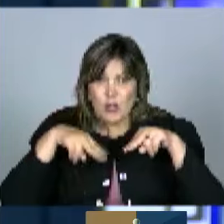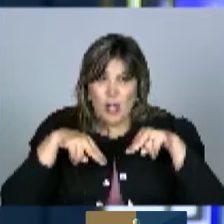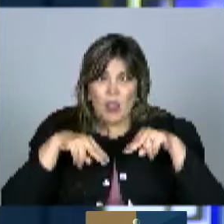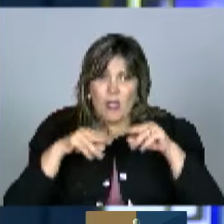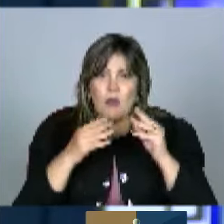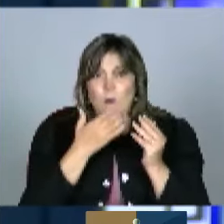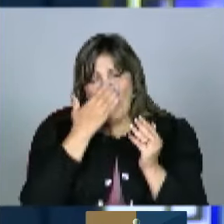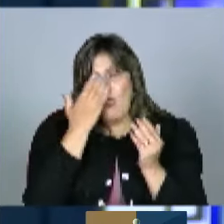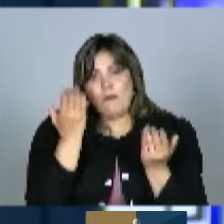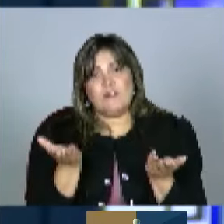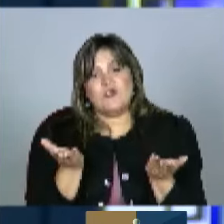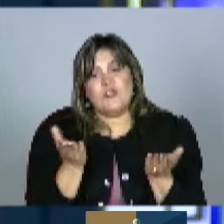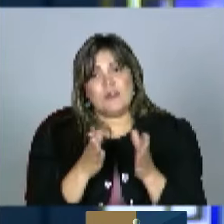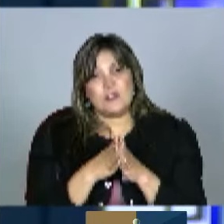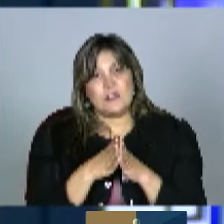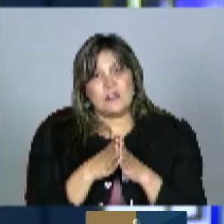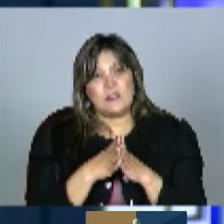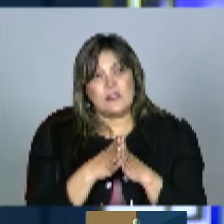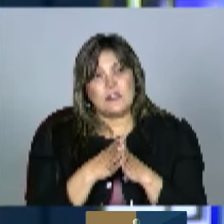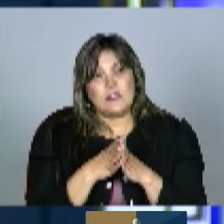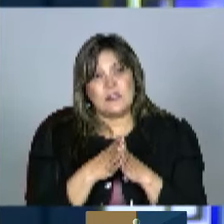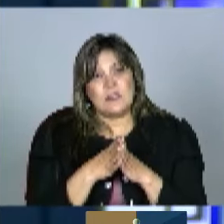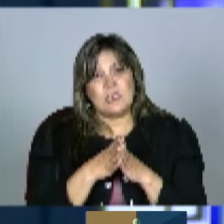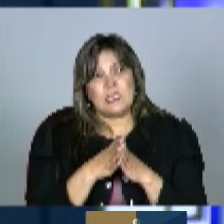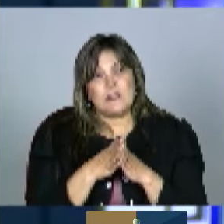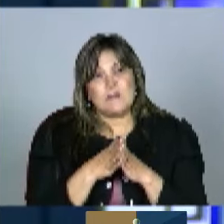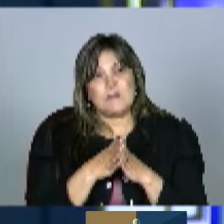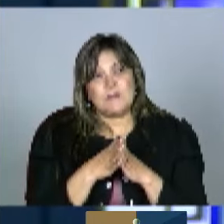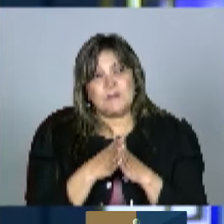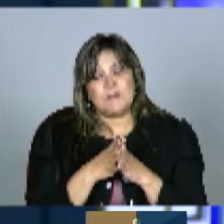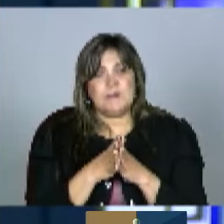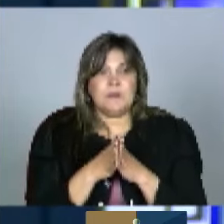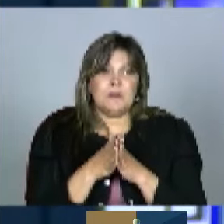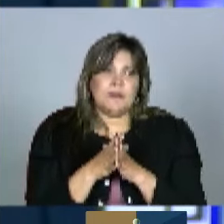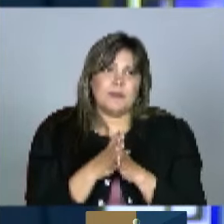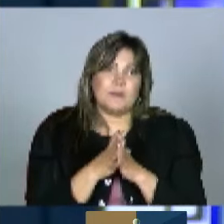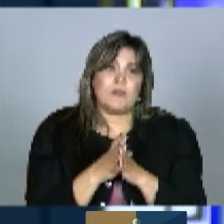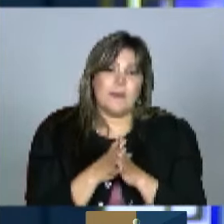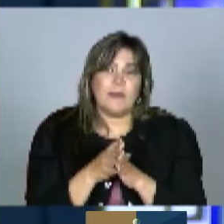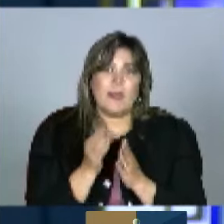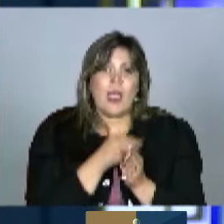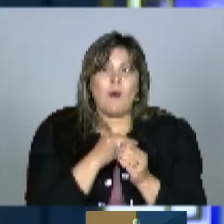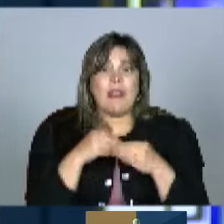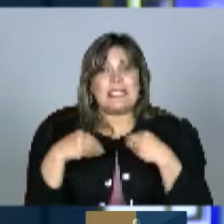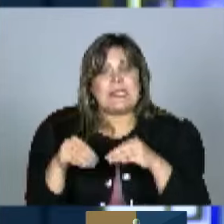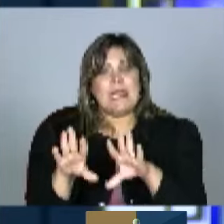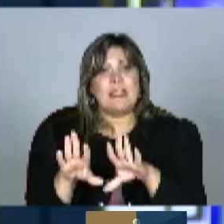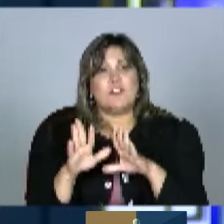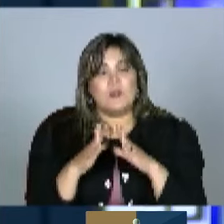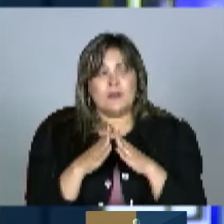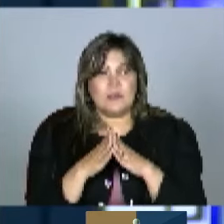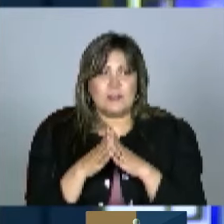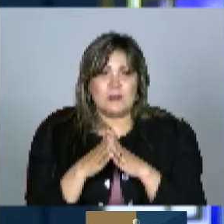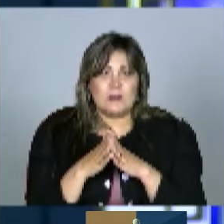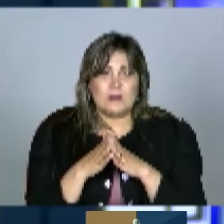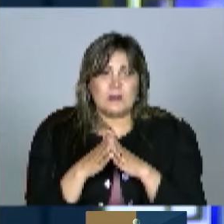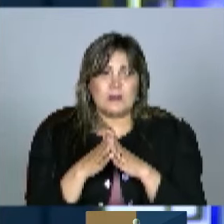مفش هو قاللي تنازل اه معارفش هو قاللي طب ايه اللي يثبت كلام يا استاذه